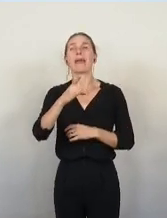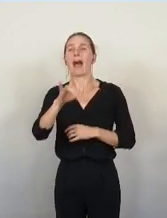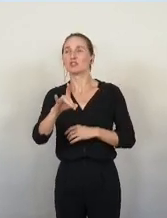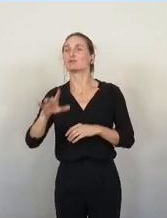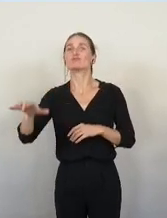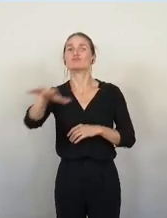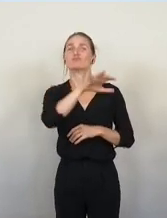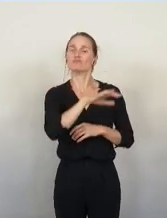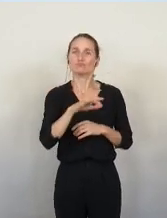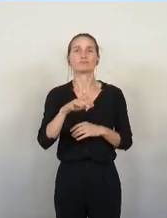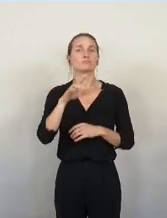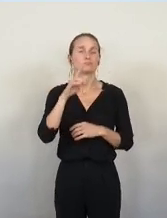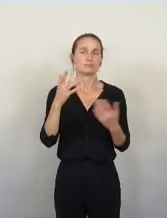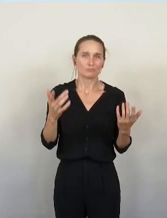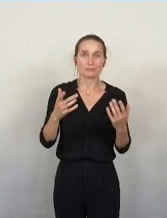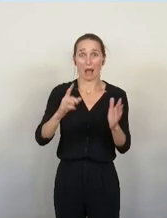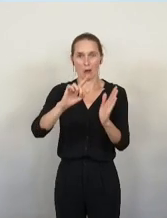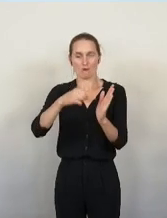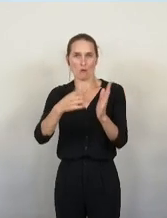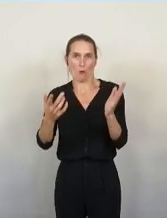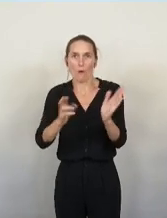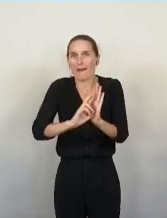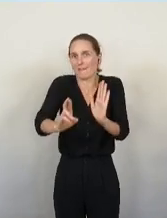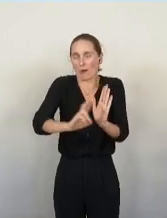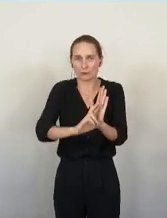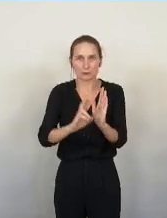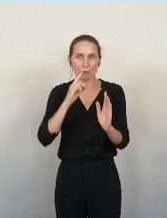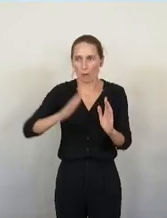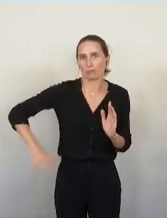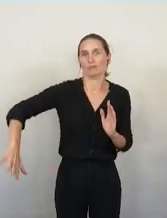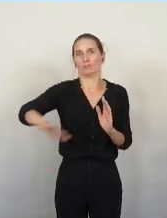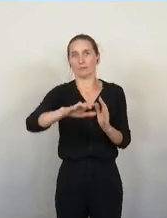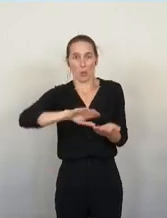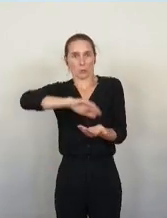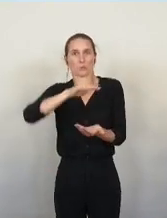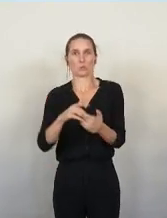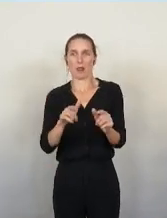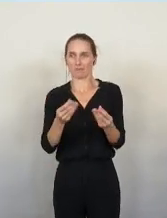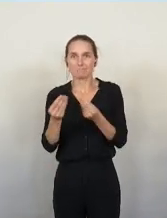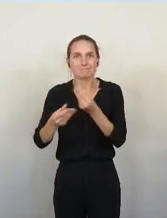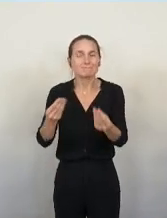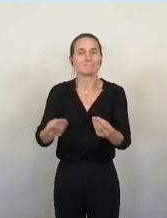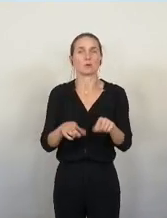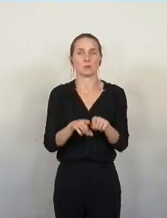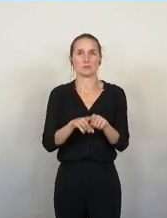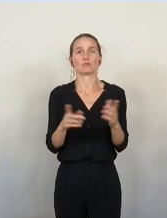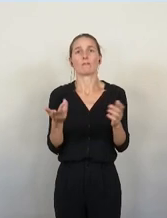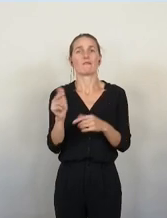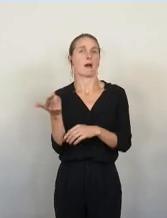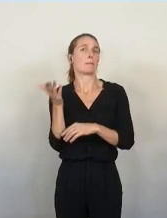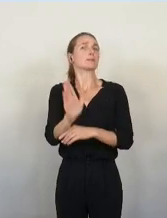lieux de vie et des lieux de ressources comme Nicolas cada vient de de vous le dire et nous allons donc le voir concrètement tout au long des